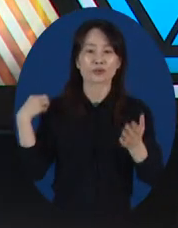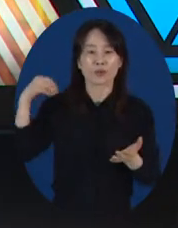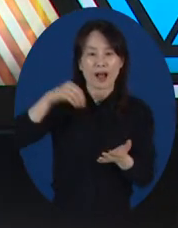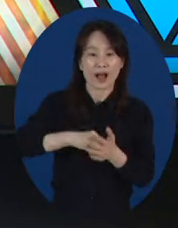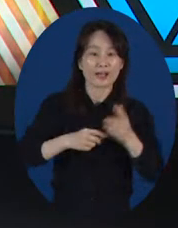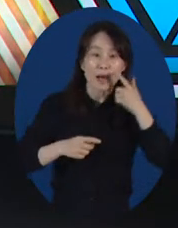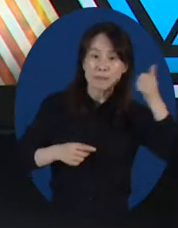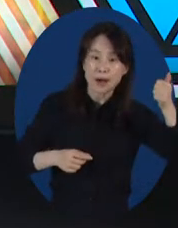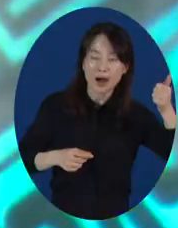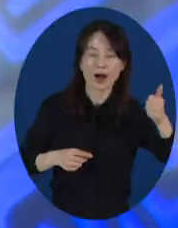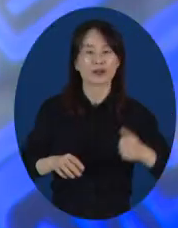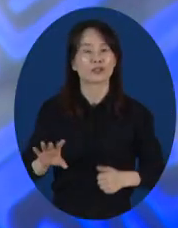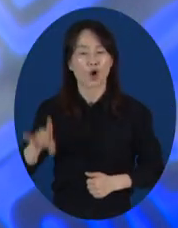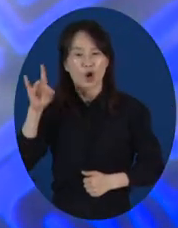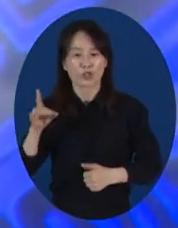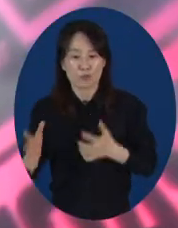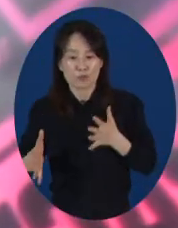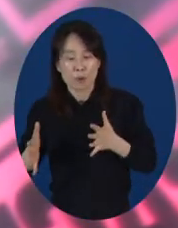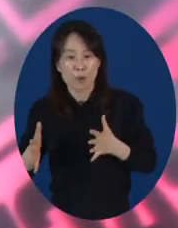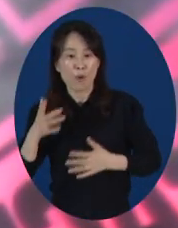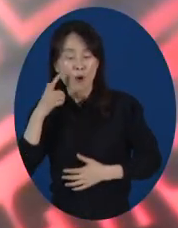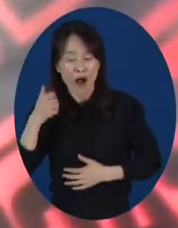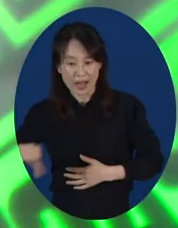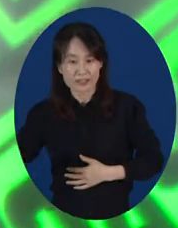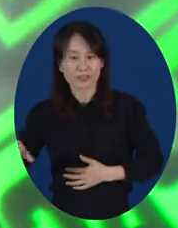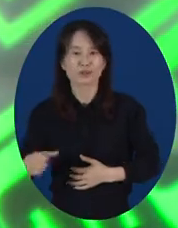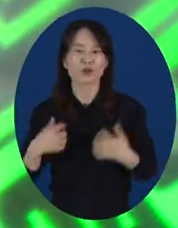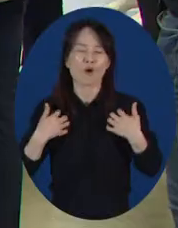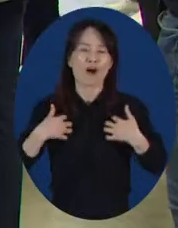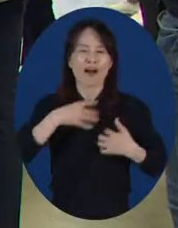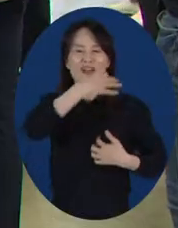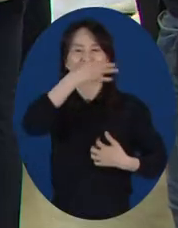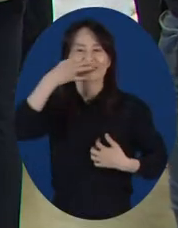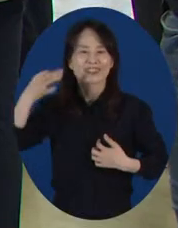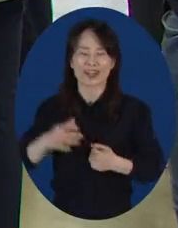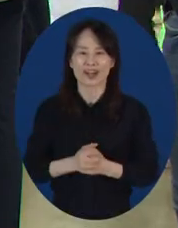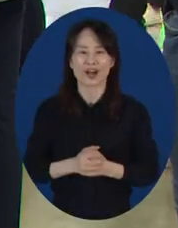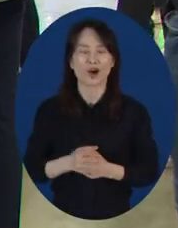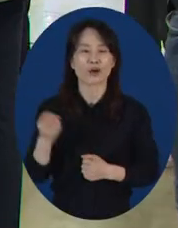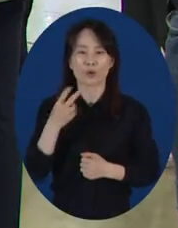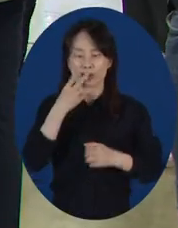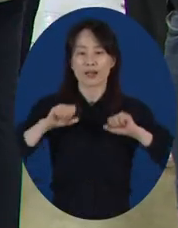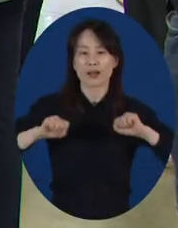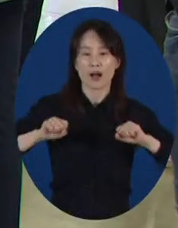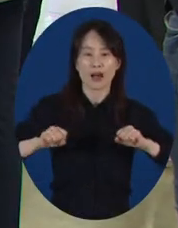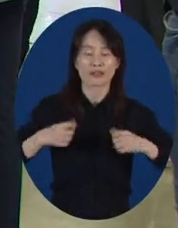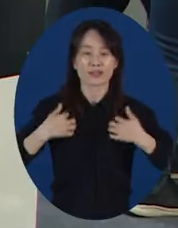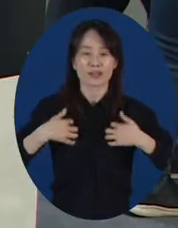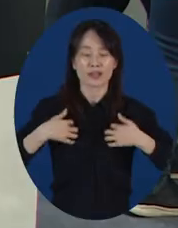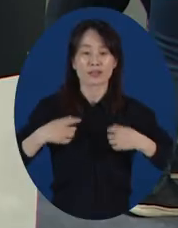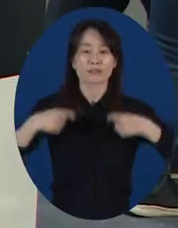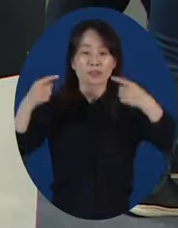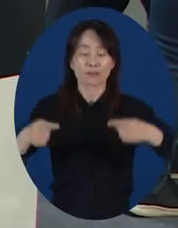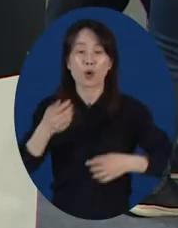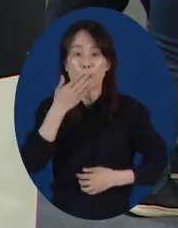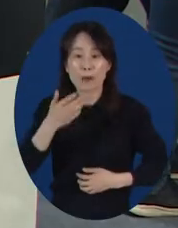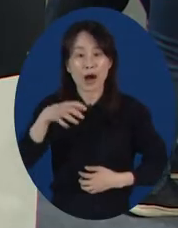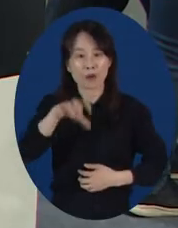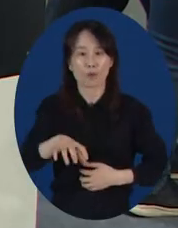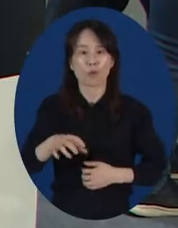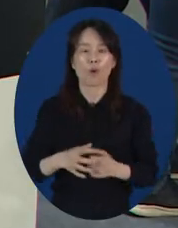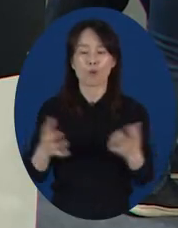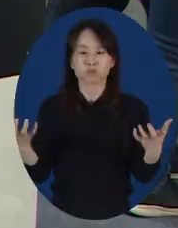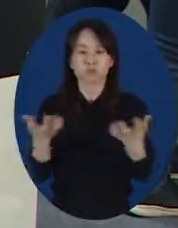시절로 돌아간 아빠도 처음 해보는 아이도 신이 절로납니다. 전략형 서바이벌 게임을 체험해볼 수 있는 부스,